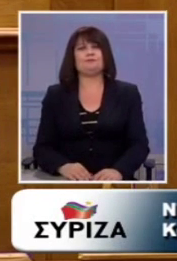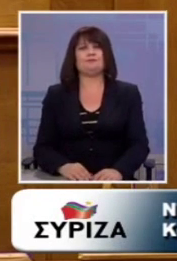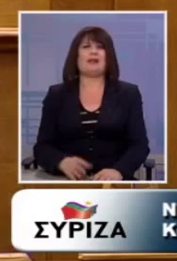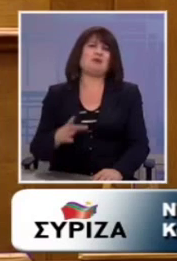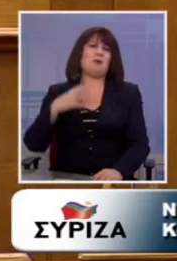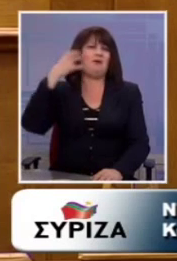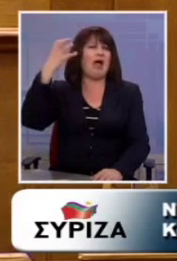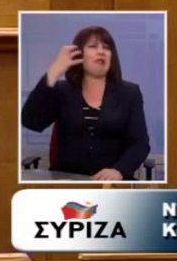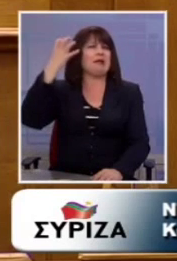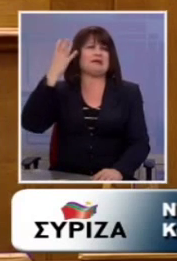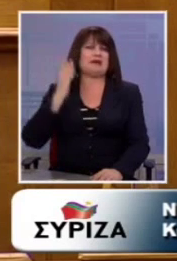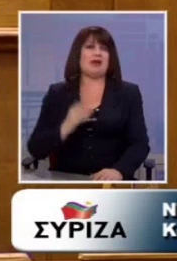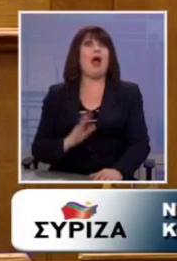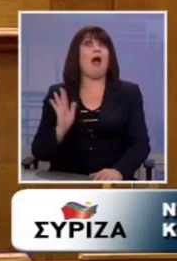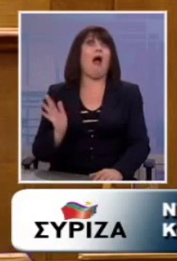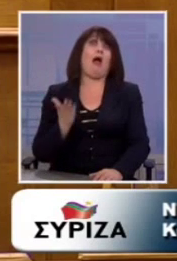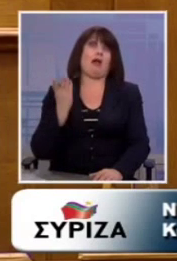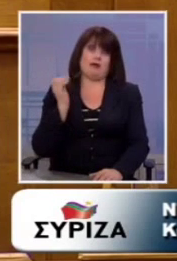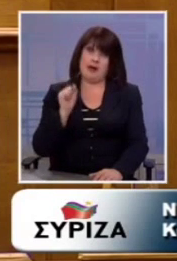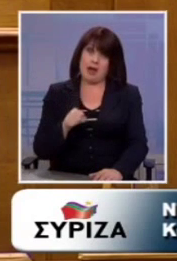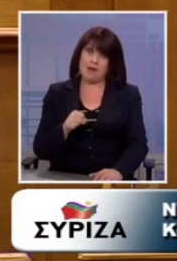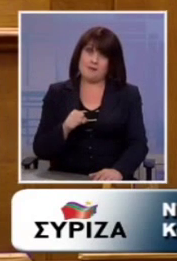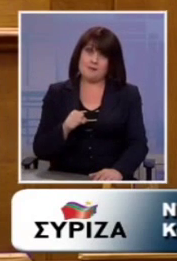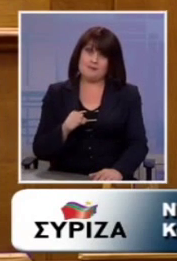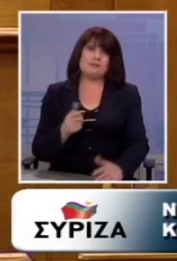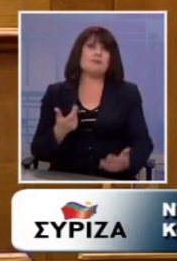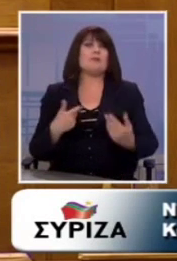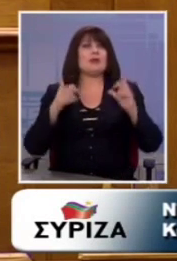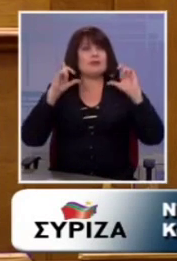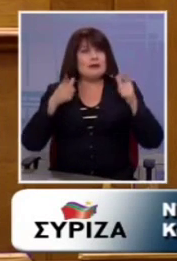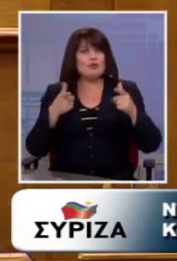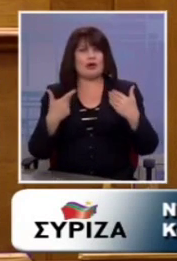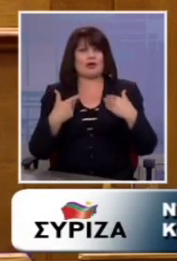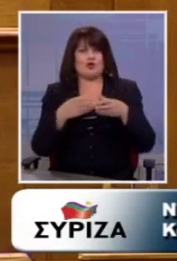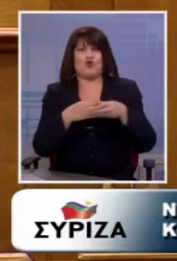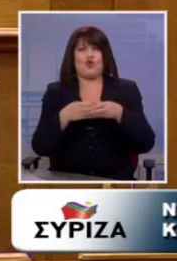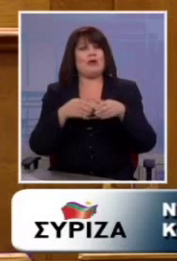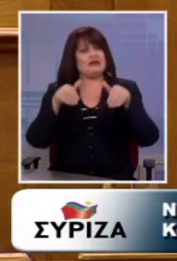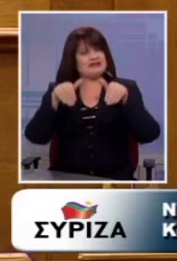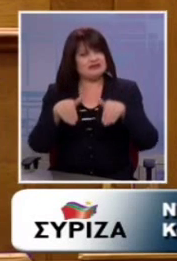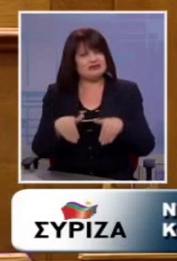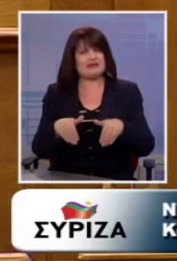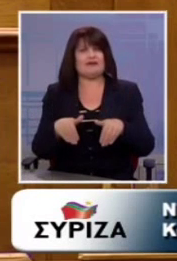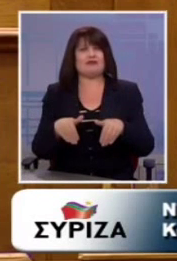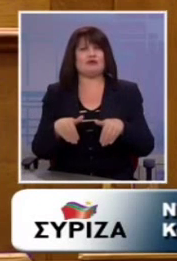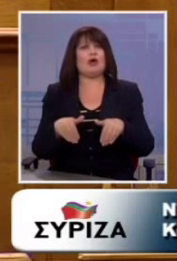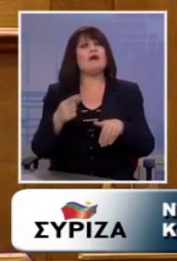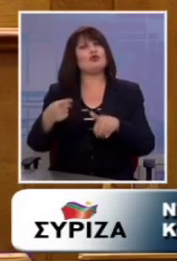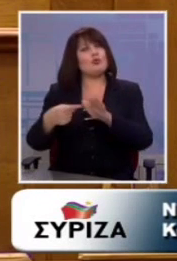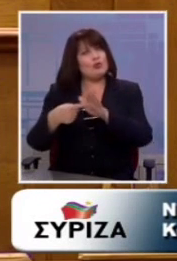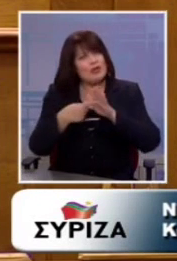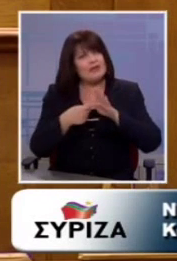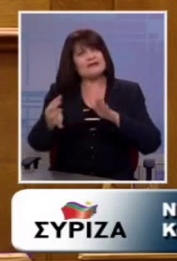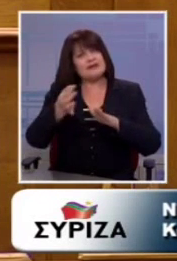σενάριο. Αλλά αν προκύψει, είμαστε μια δημοκρατική δύναμη. Θα σεβαστούμε τη γνώμη του ελληνικού